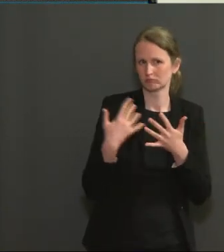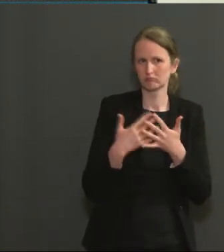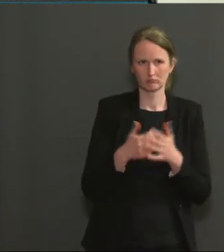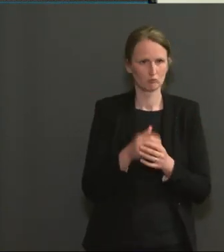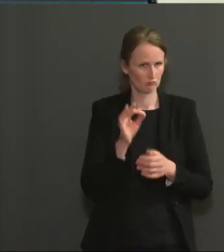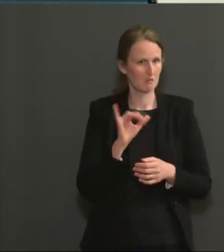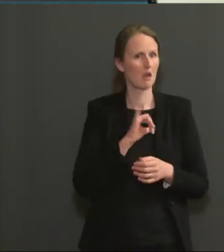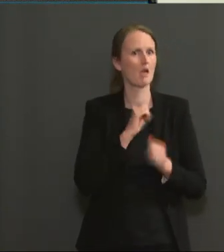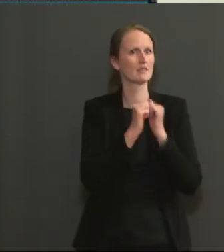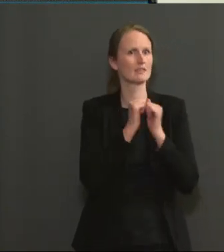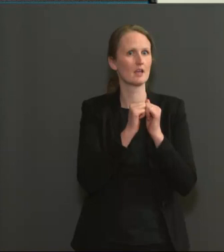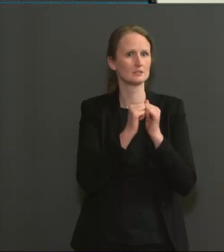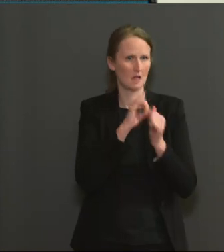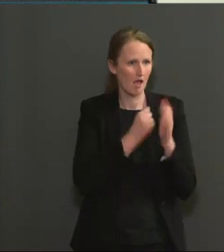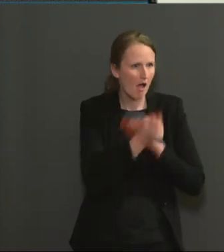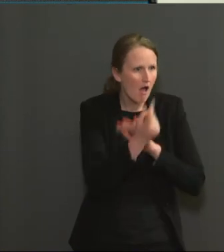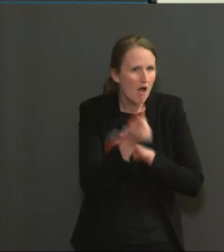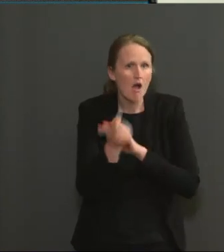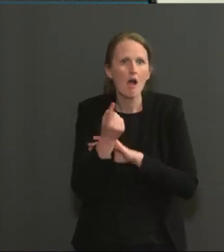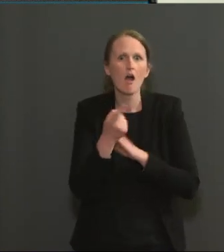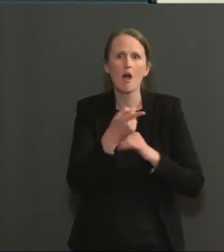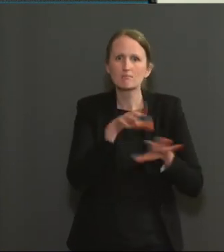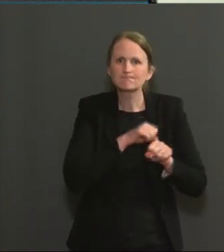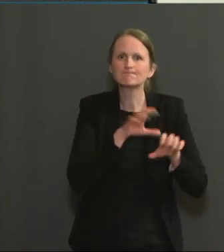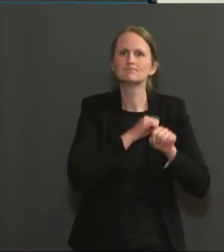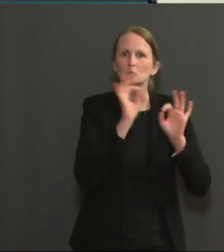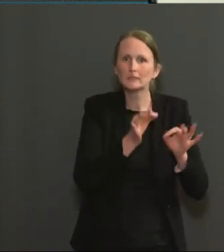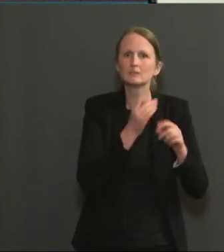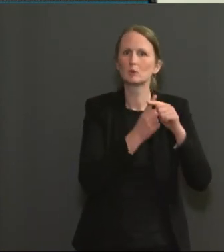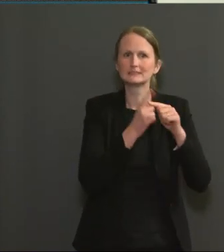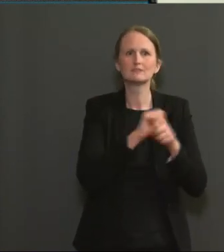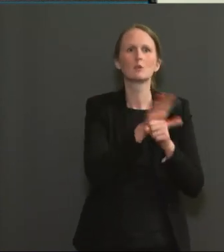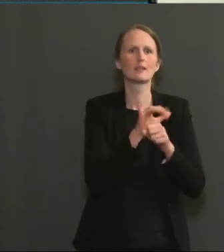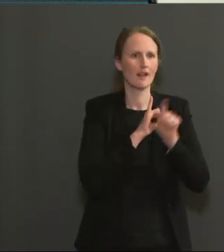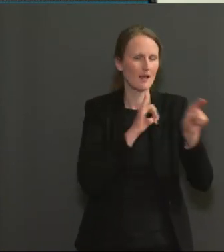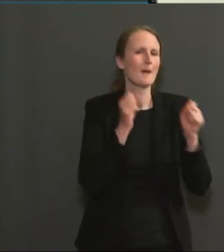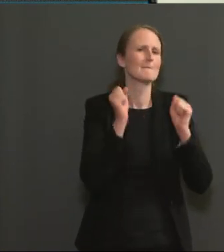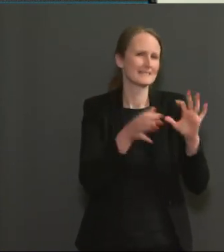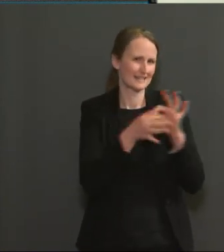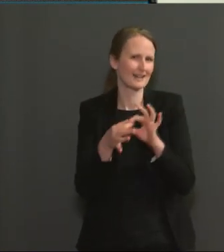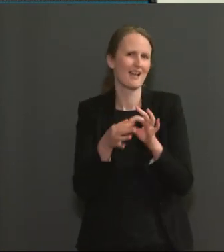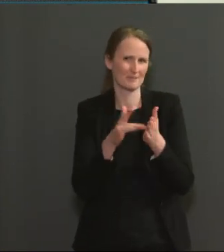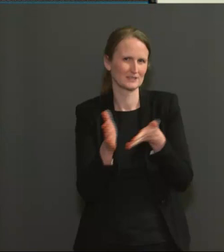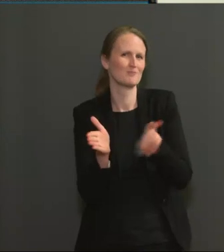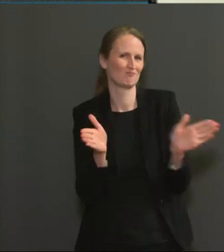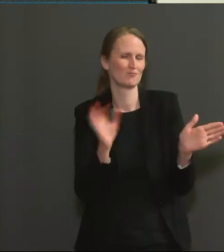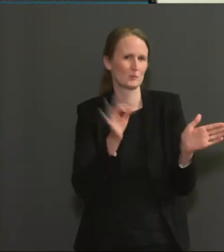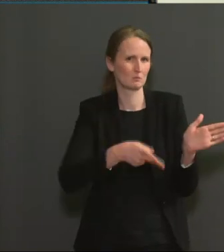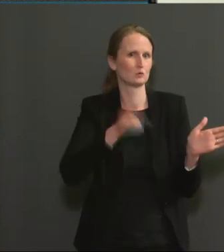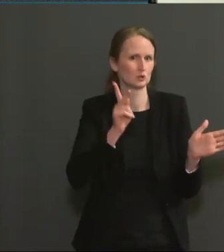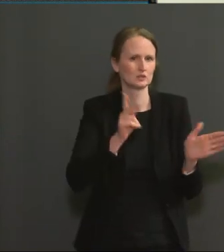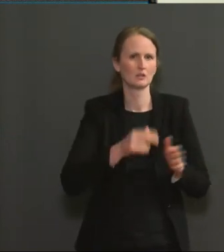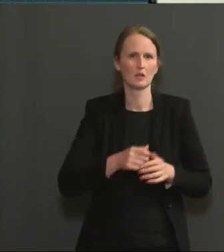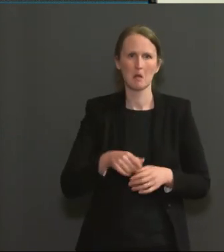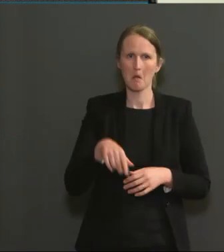à ce type de personne cependant comme vous l'avez doute vu en regardant les tableaux le nombre de tests pratiqués